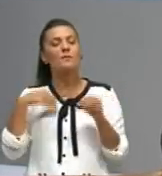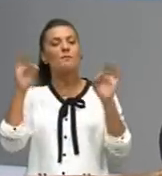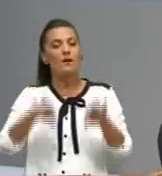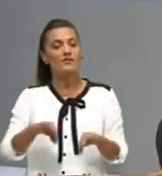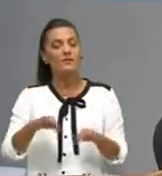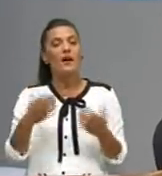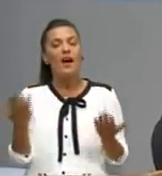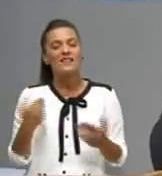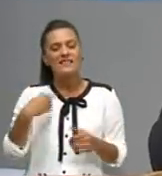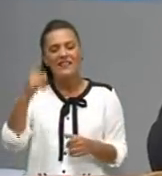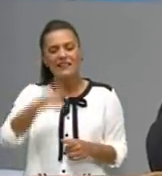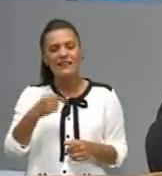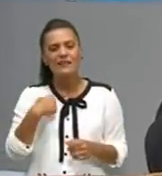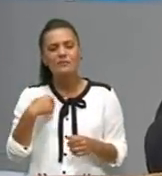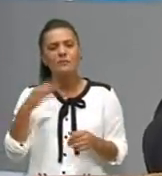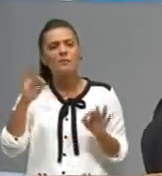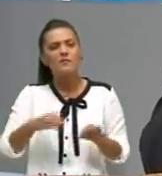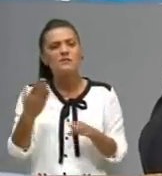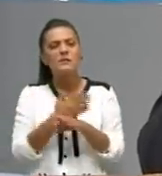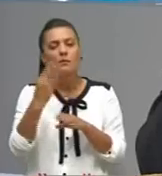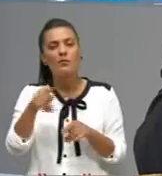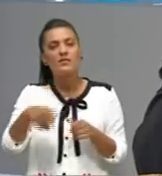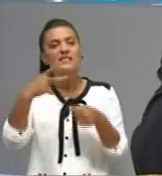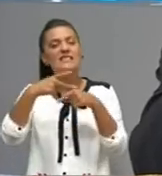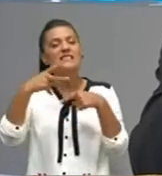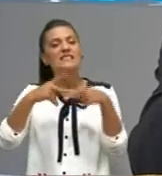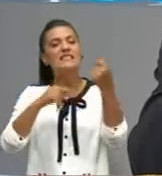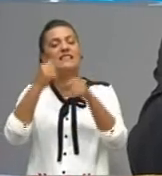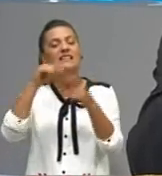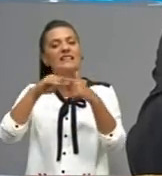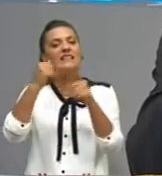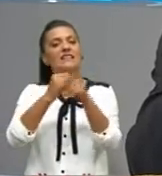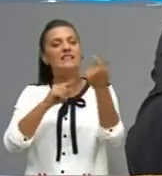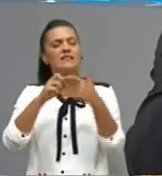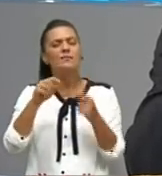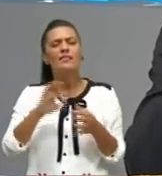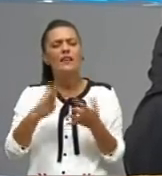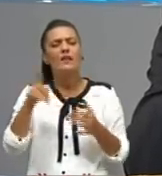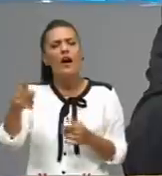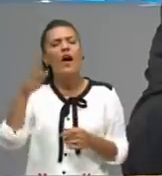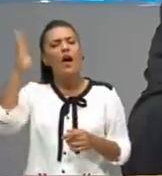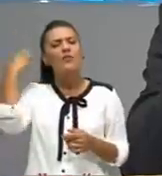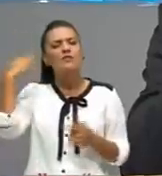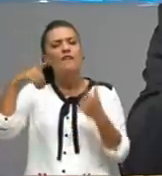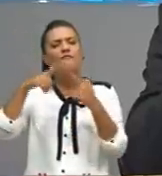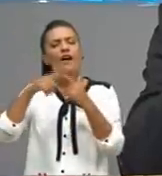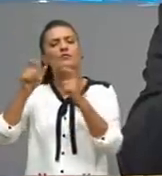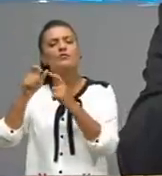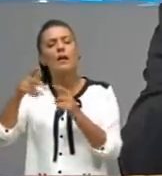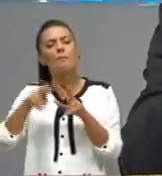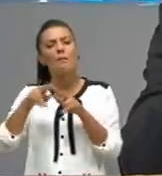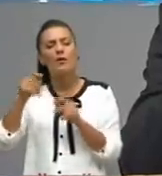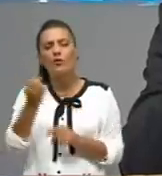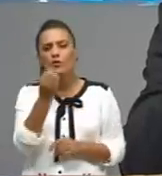başlamamı aslında tetikleyen şeylerden birisi bu zihgirdir. Nasıl oluyor bu? Fatih Sultan Mehmet'in gül koklayan